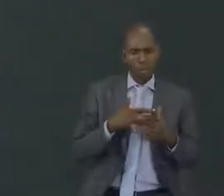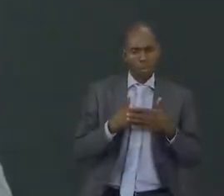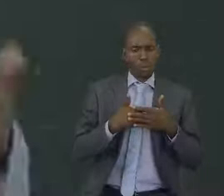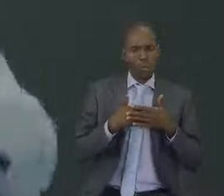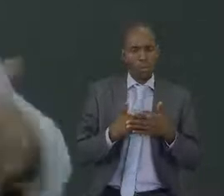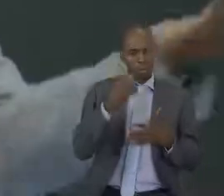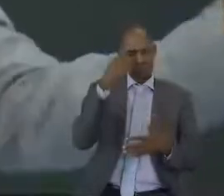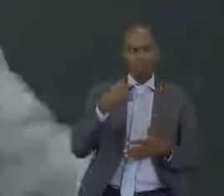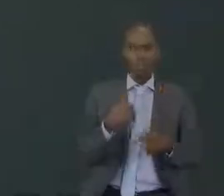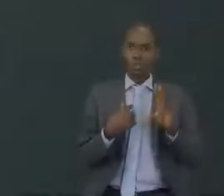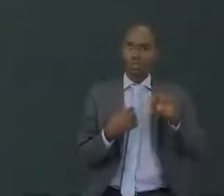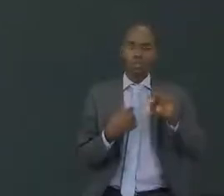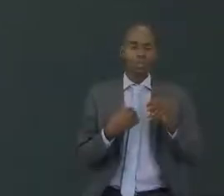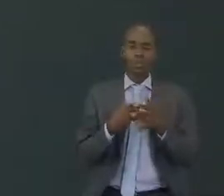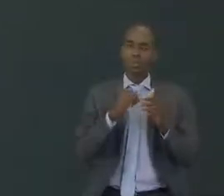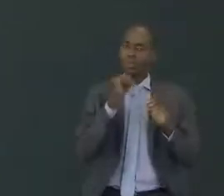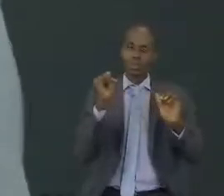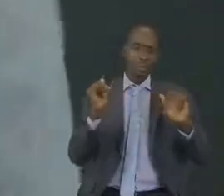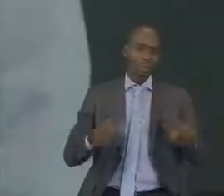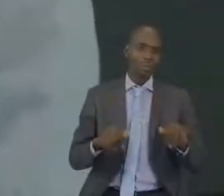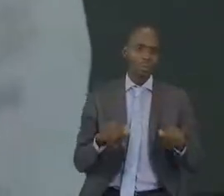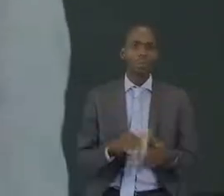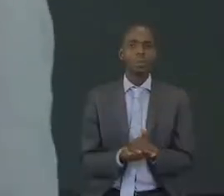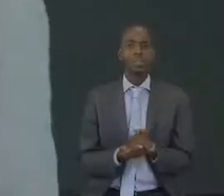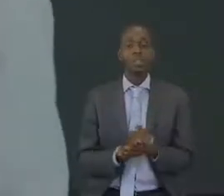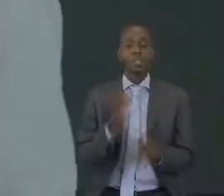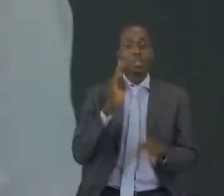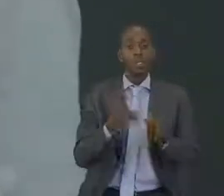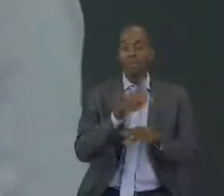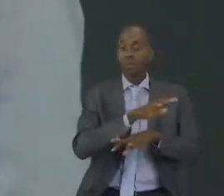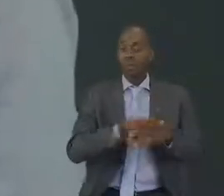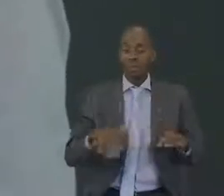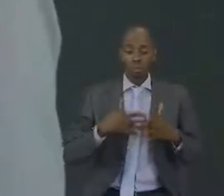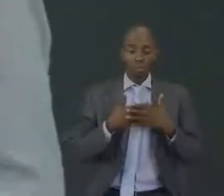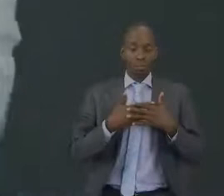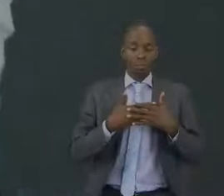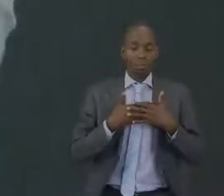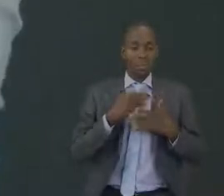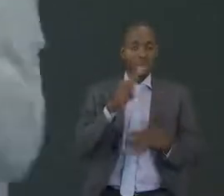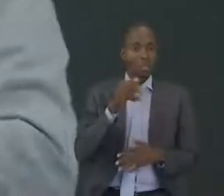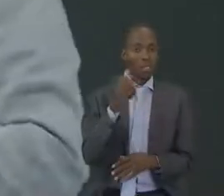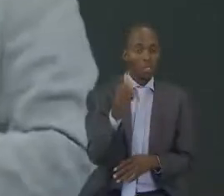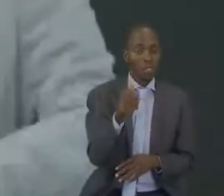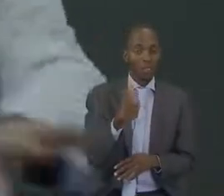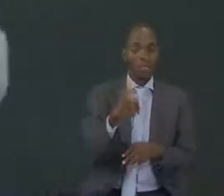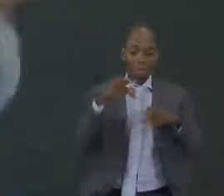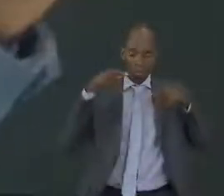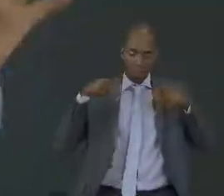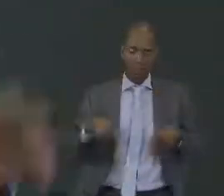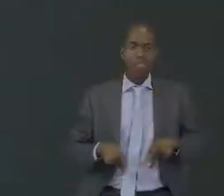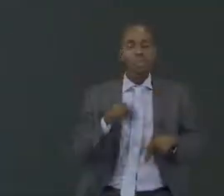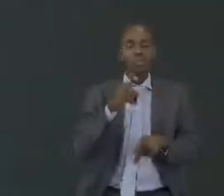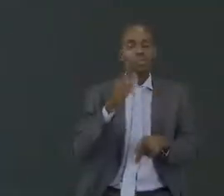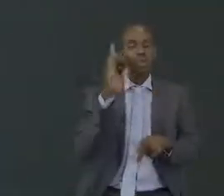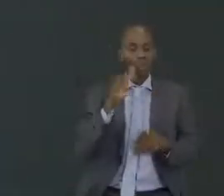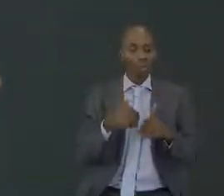L'air ne va pas rentrer dans tes poumons si tu ne respires pas toi-même. personnel. Tu vas perdre la